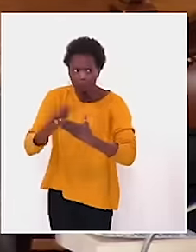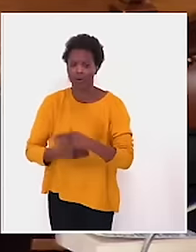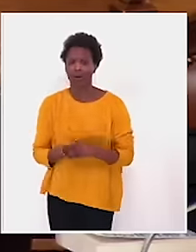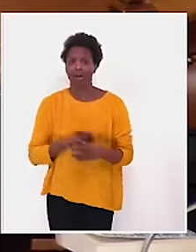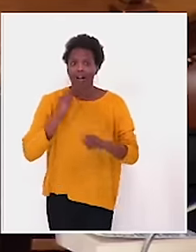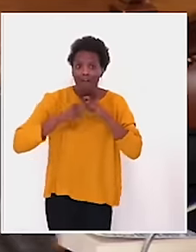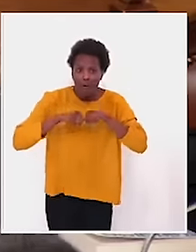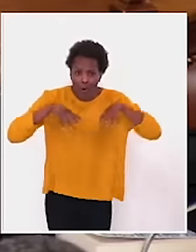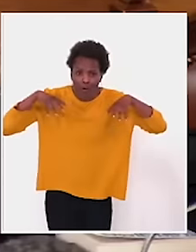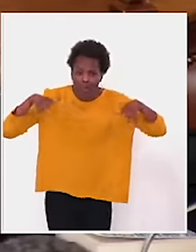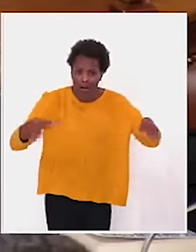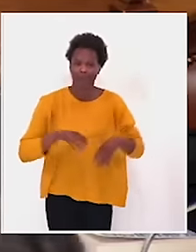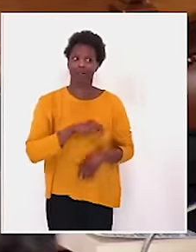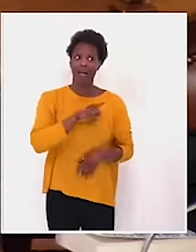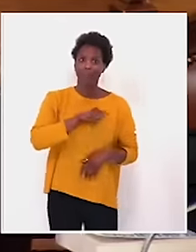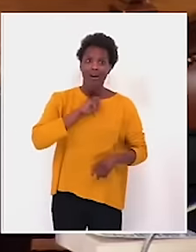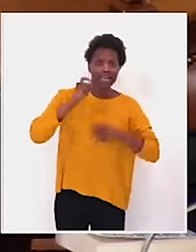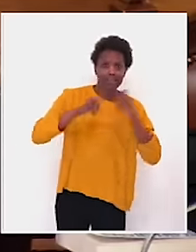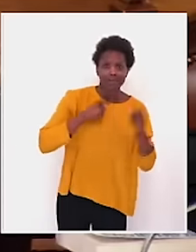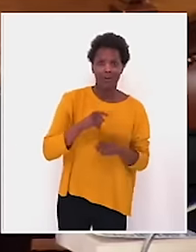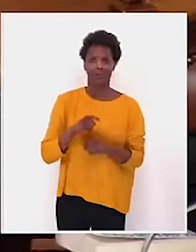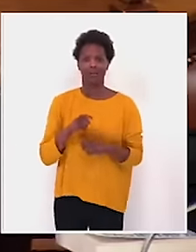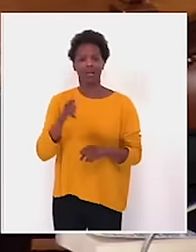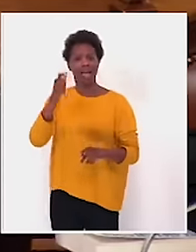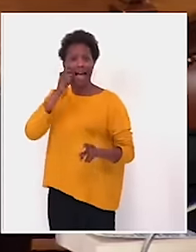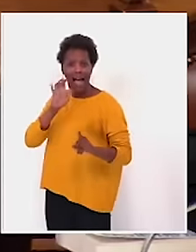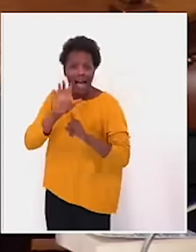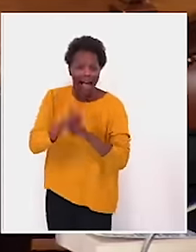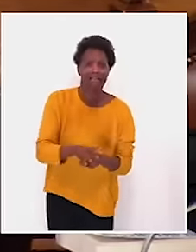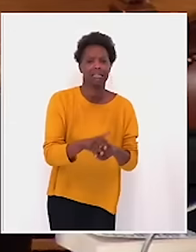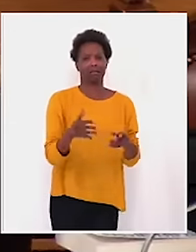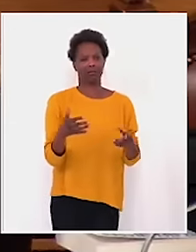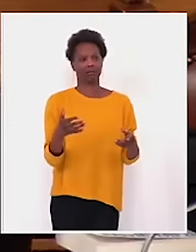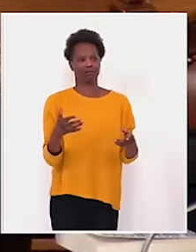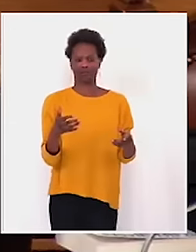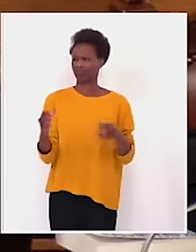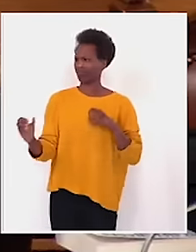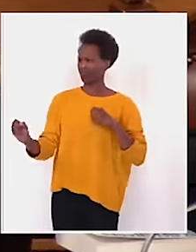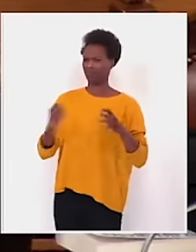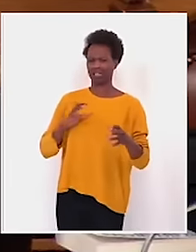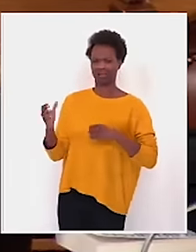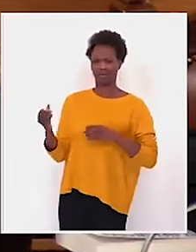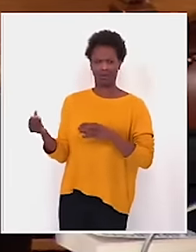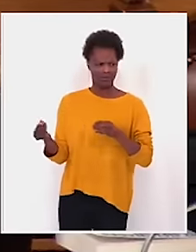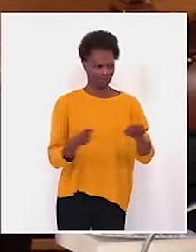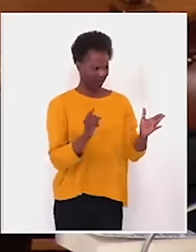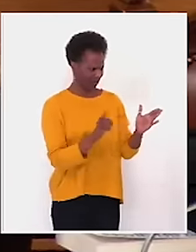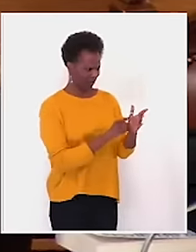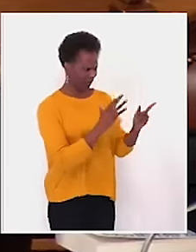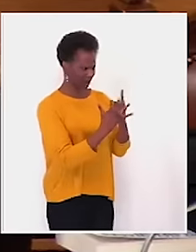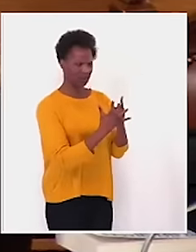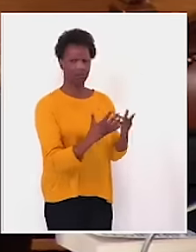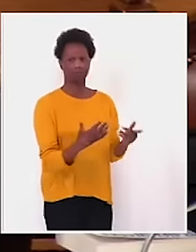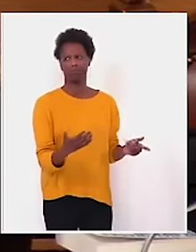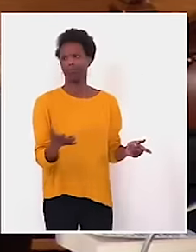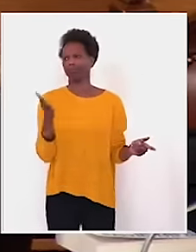des discrimination, du racisme, et puis on nous dit la médiation, ça va remettre du lien social. Mais nous, on n'y croit pas du tout. Ça peut aider, mais à condition que ce soit accompagné